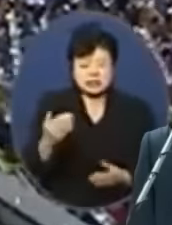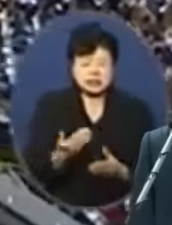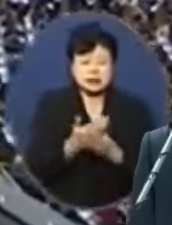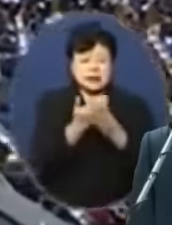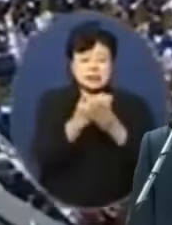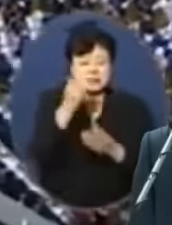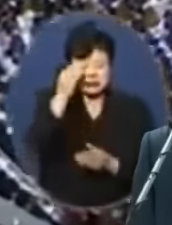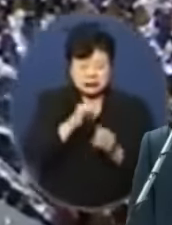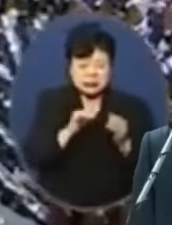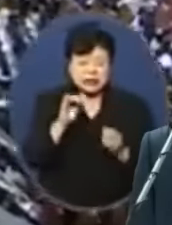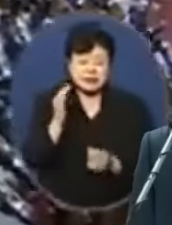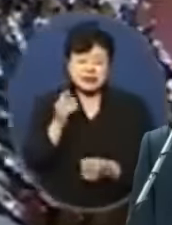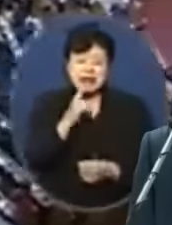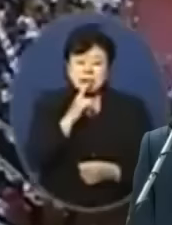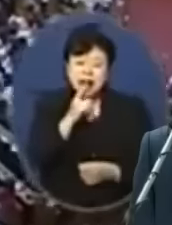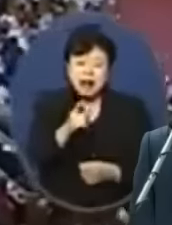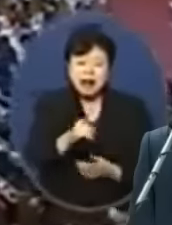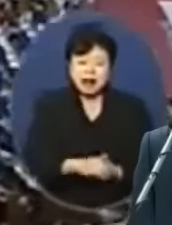진화되었어요. 여기까지 왔다고.